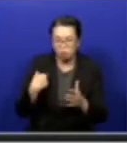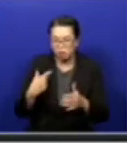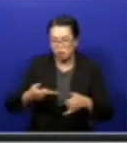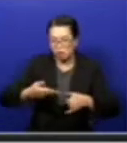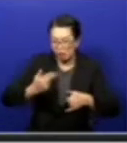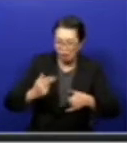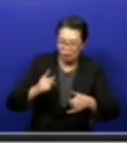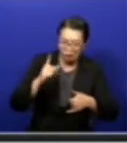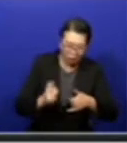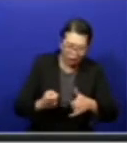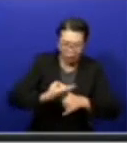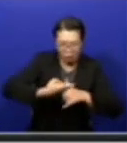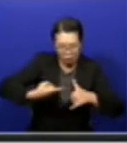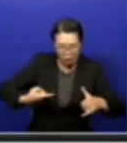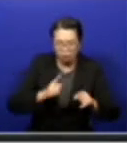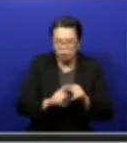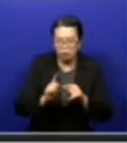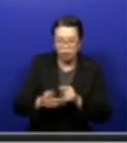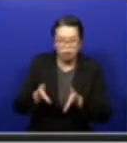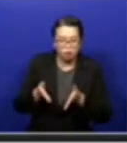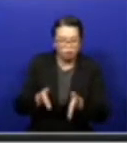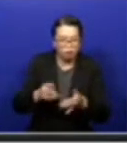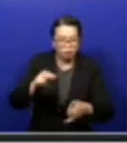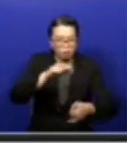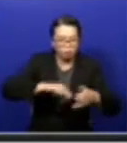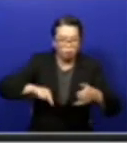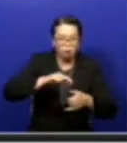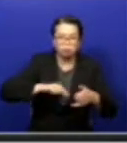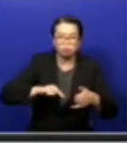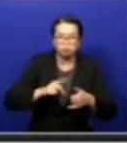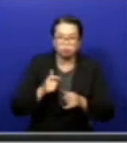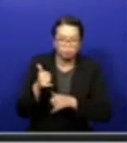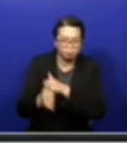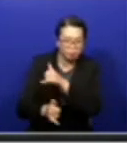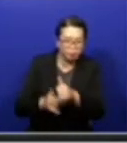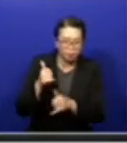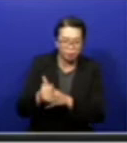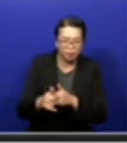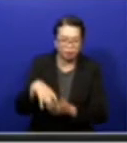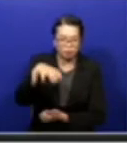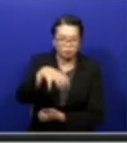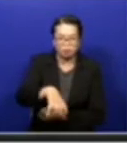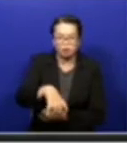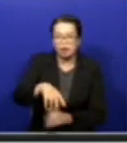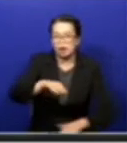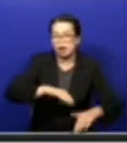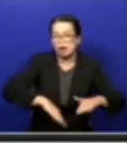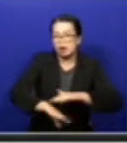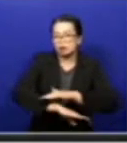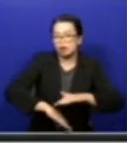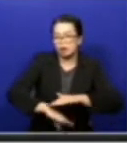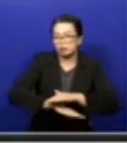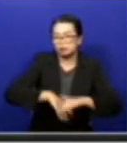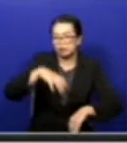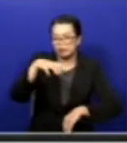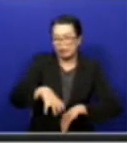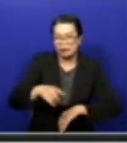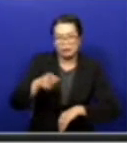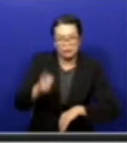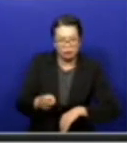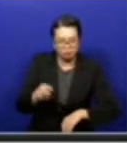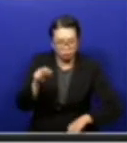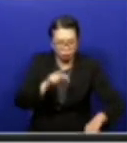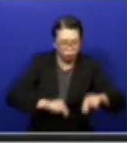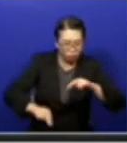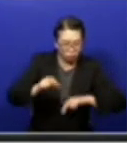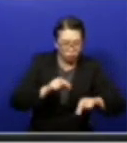ากันขึ้นนี่ให้ฝ่ายปกครองไปด้วยผมเห็นด้วยอย่างยิ่งครับเป็นการเริ่มต้นกระบวนการที่ให้ประชาชนได้